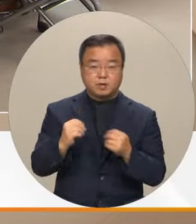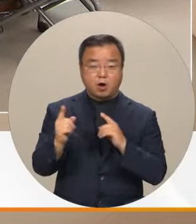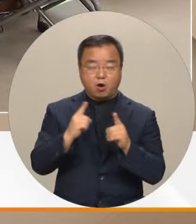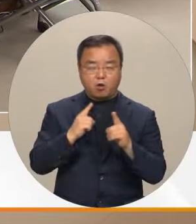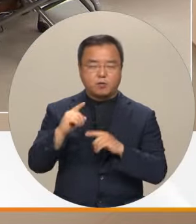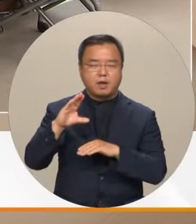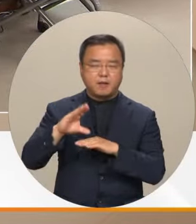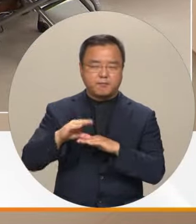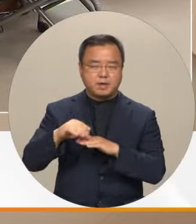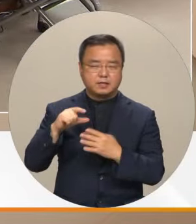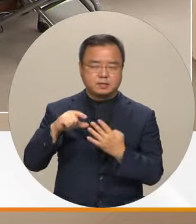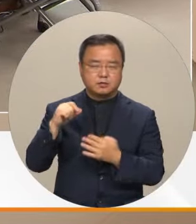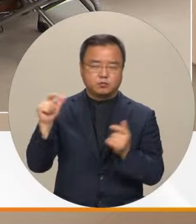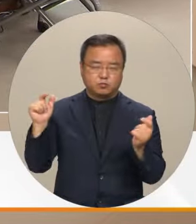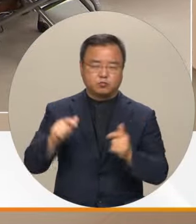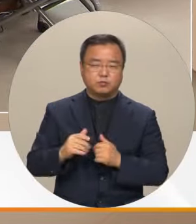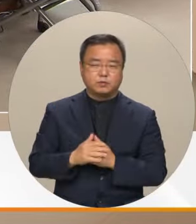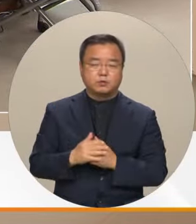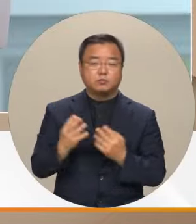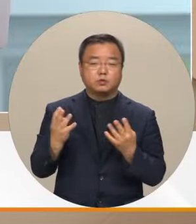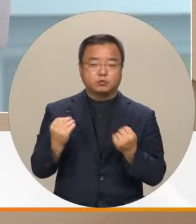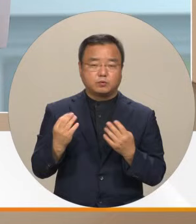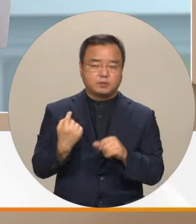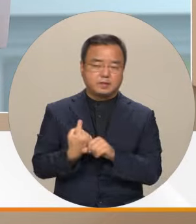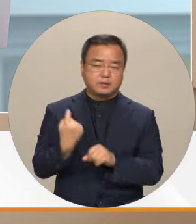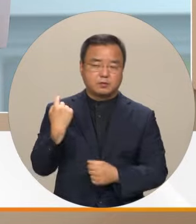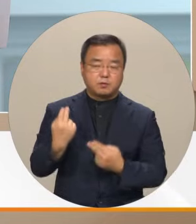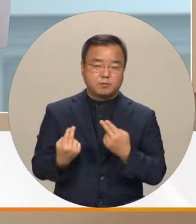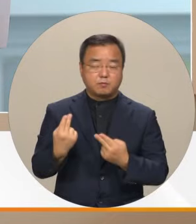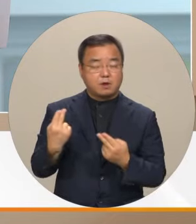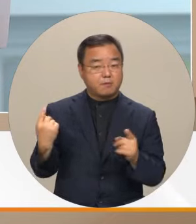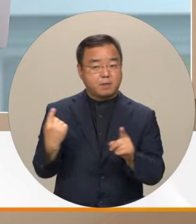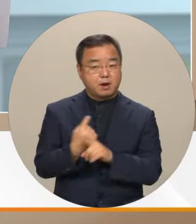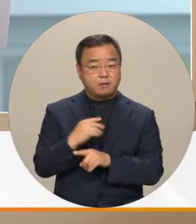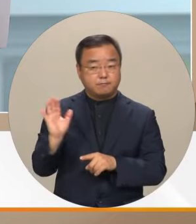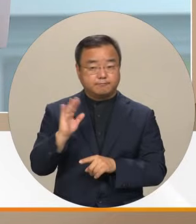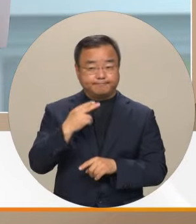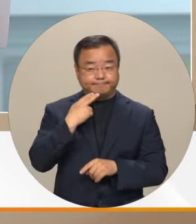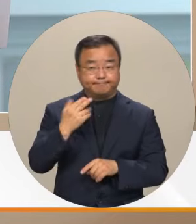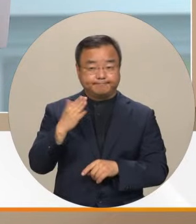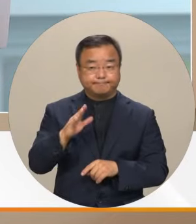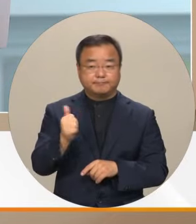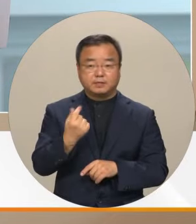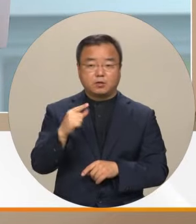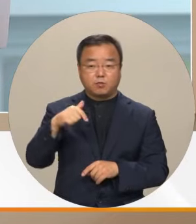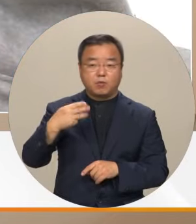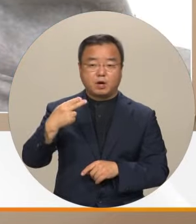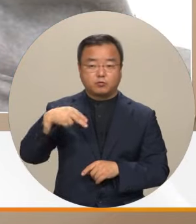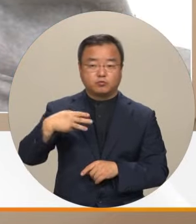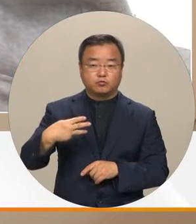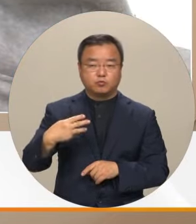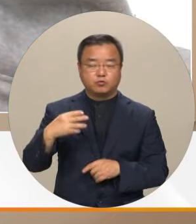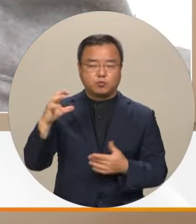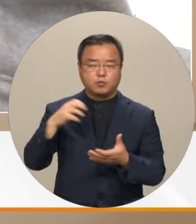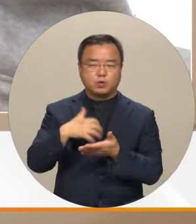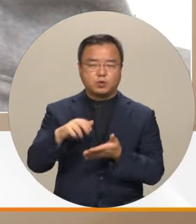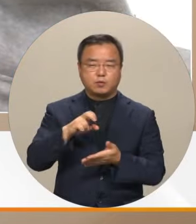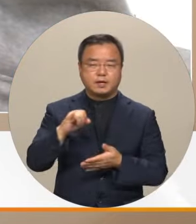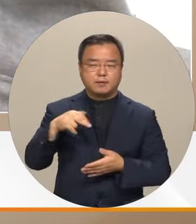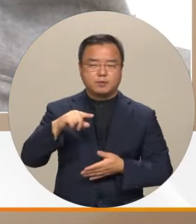선택자가 좀 줄었습니다 자 수학에서는 전년도에 비해 큰 변화는 없지만 확률과 통계와 미적분 선택자가 약간